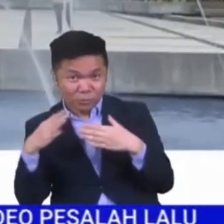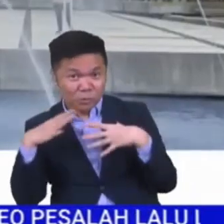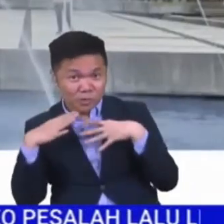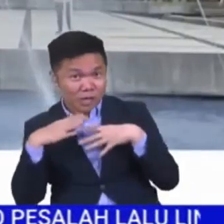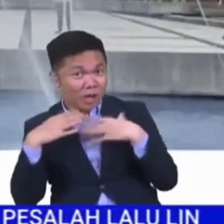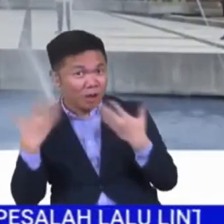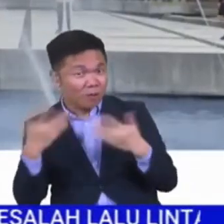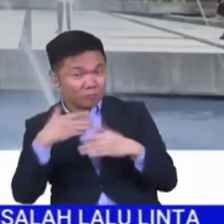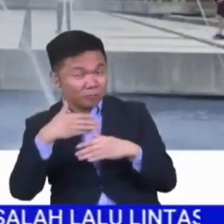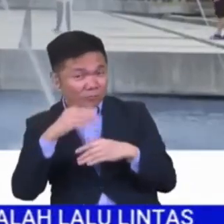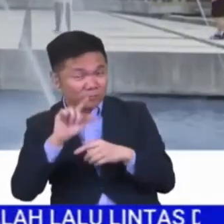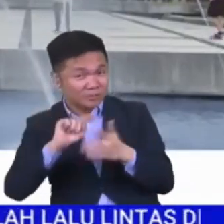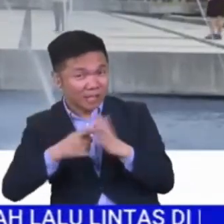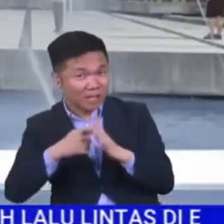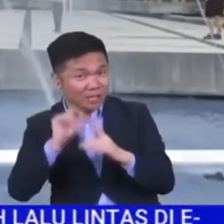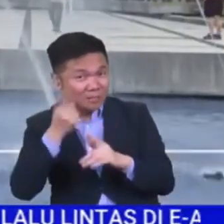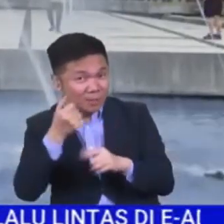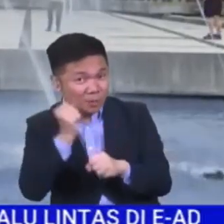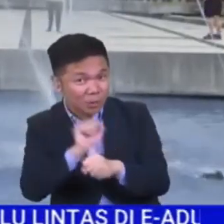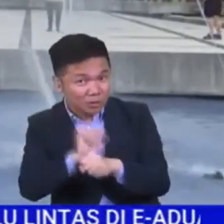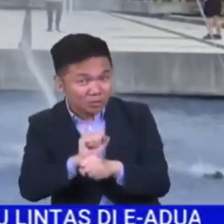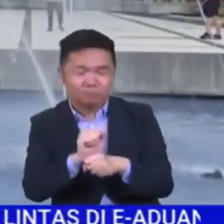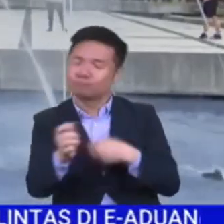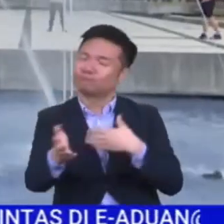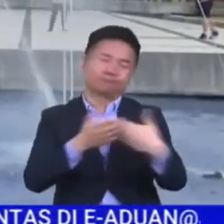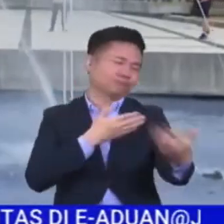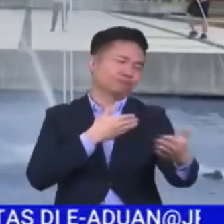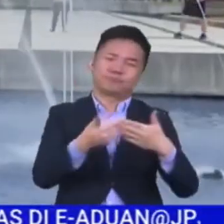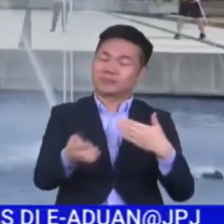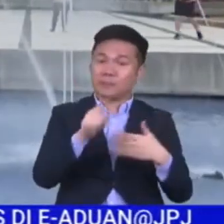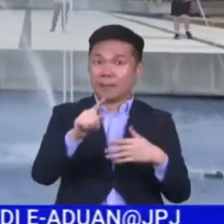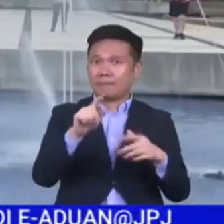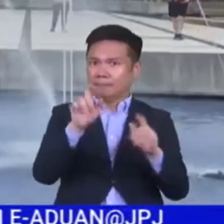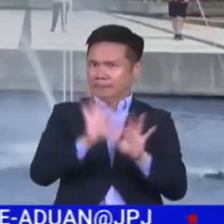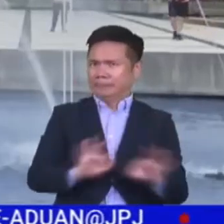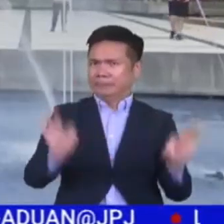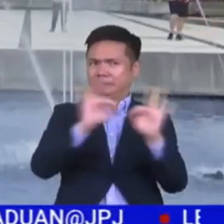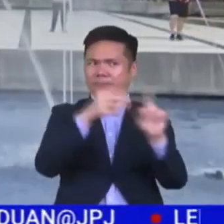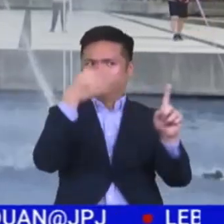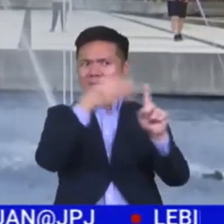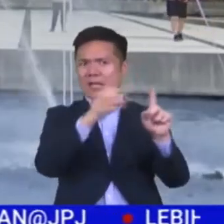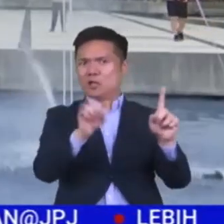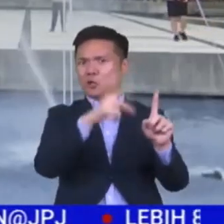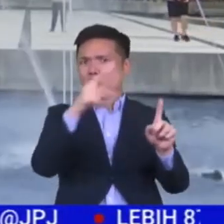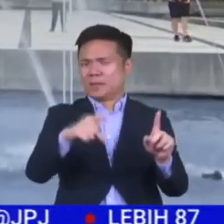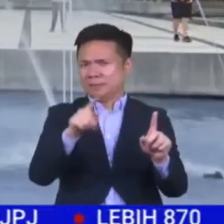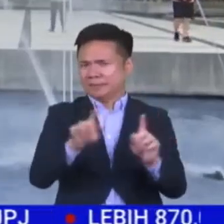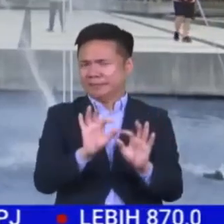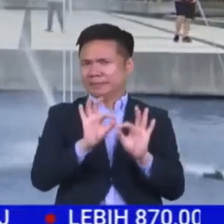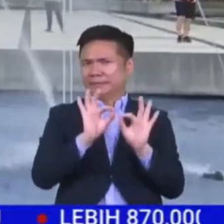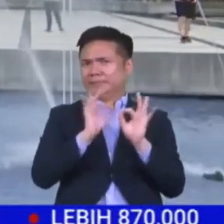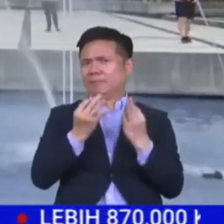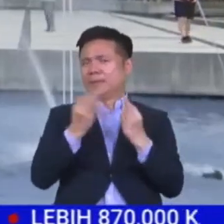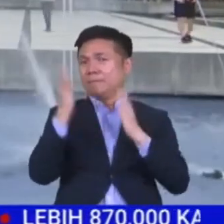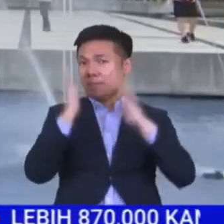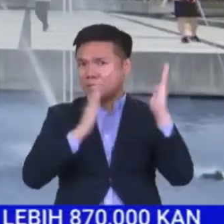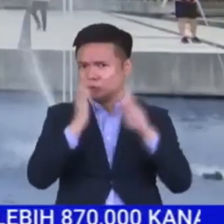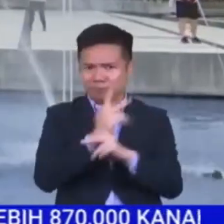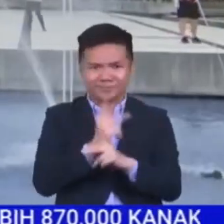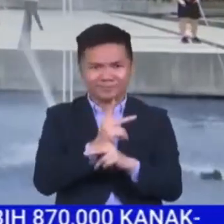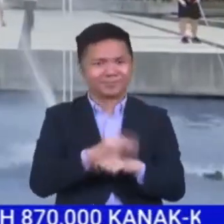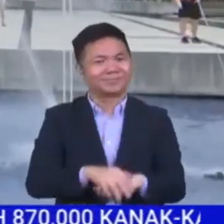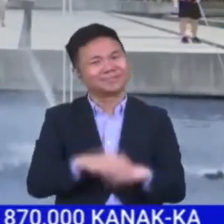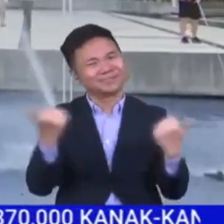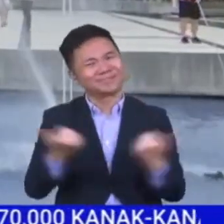Apa sahaja pilihan anda, terus patuhi SOP terkini dan sama-sama kita menjaga keluarga Malaysia. Selamat